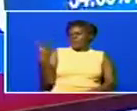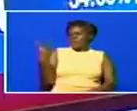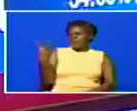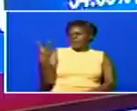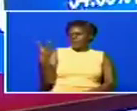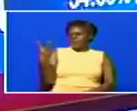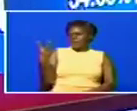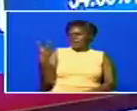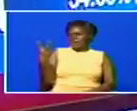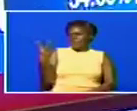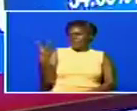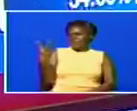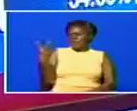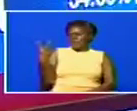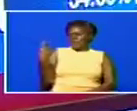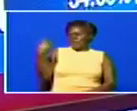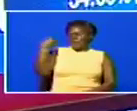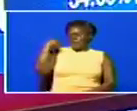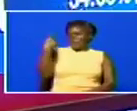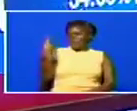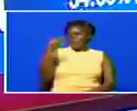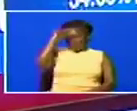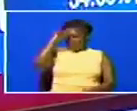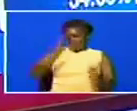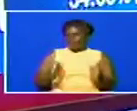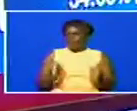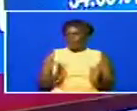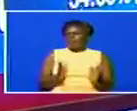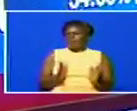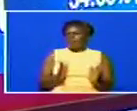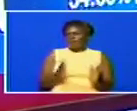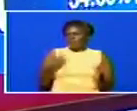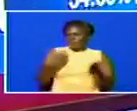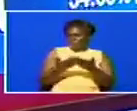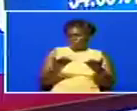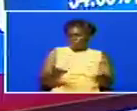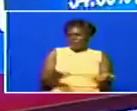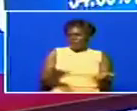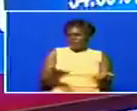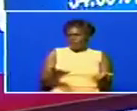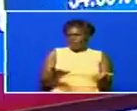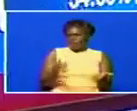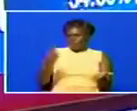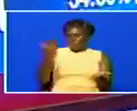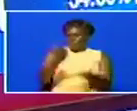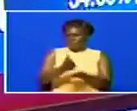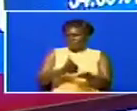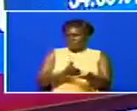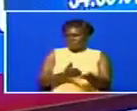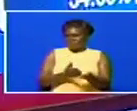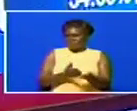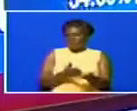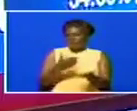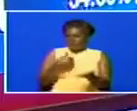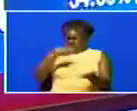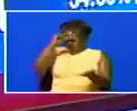mwanamke wa pili ambaye ametajwa kuwa kileleni kwenye kinyang'anyiro cha ugavana, ukijua kuwa kufikia sasa kwenye awamu ya kwanza hii ya uongozi